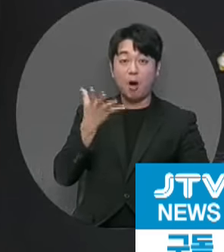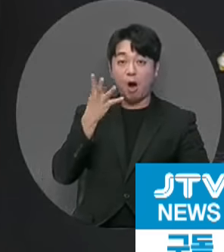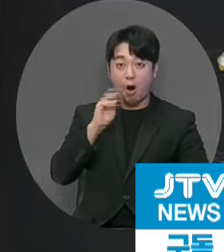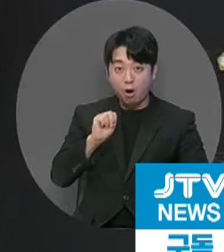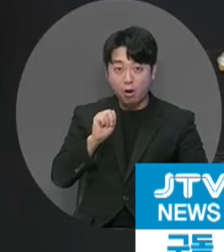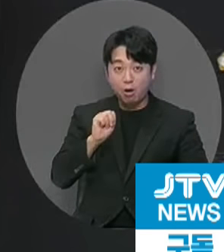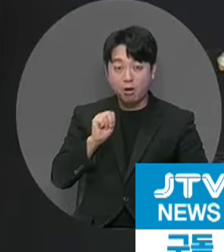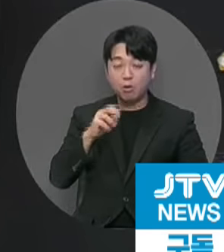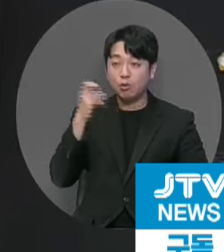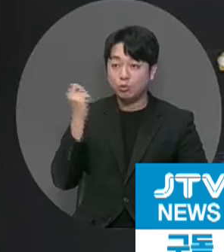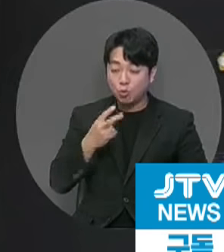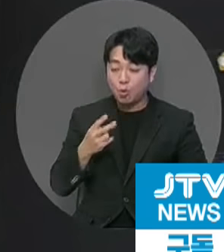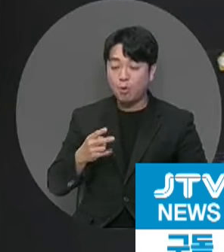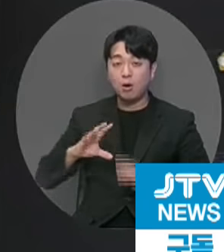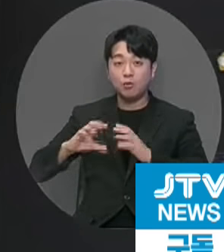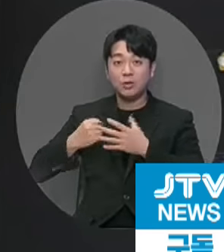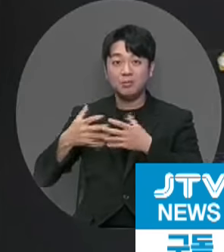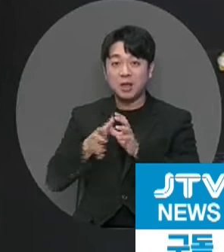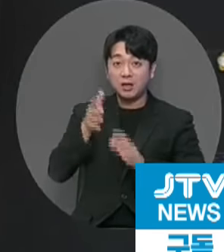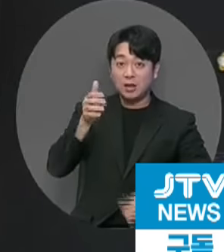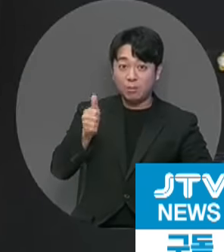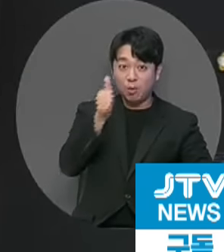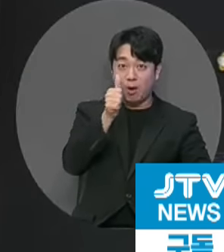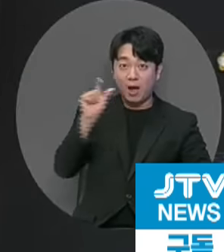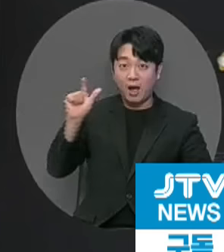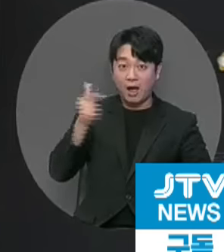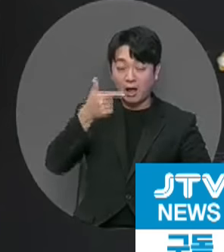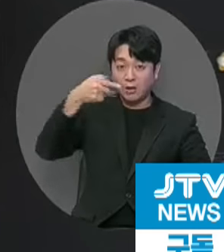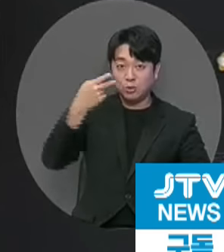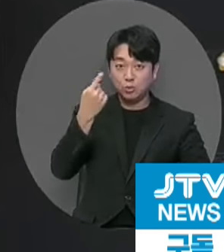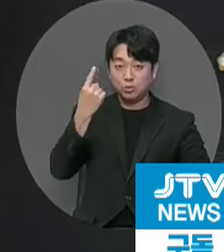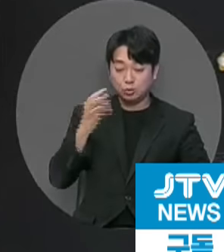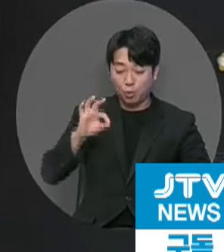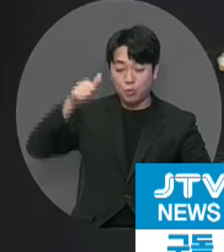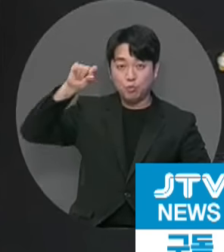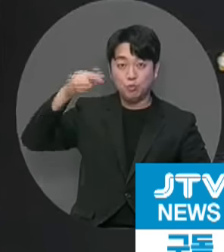예, 그 다음에 한동훈 대표의 지금 자식과 아내와